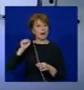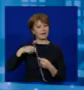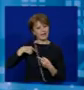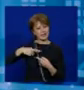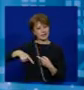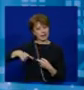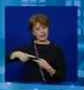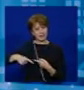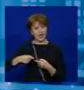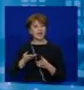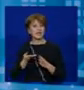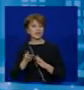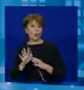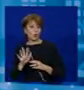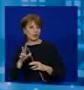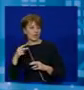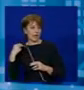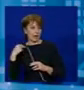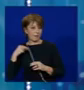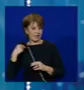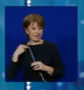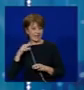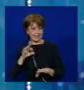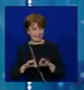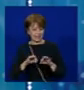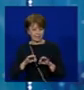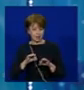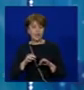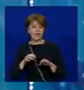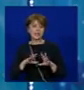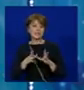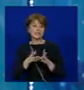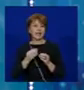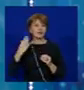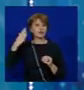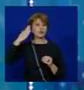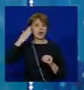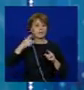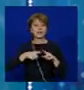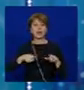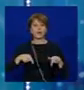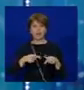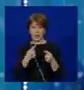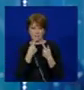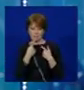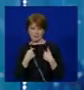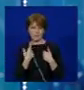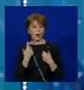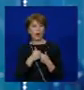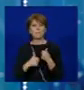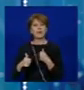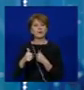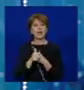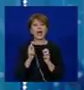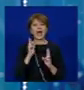се отиде на президентските избори със служебен кабинет и това беше реализирано. И тъй като ме питате кое е приоритет, приоритет е решаване